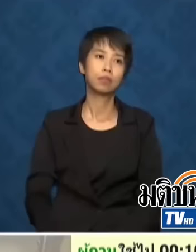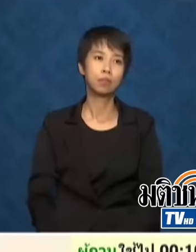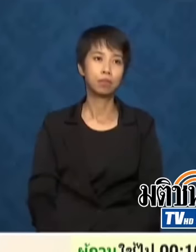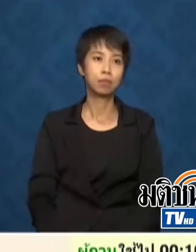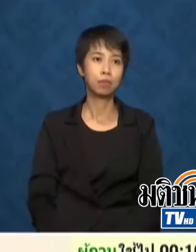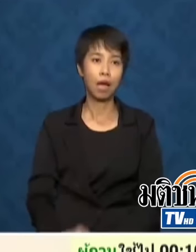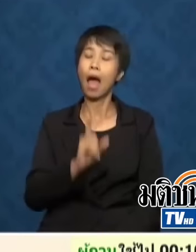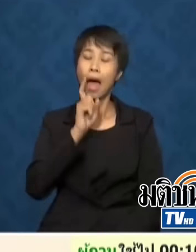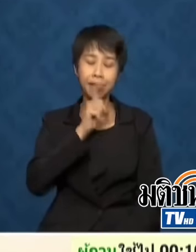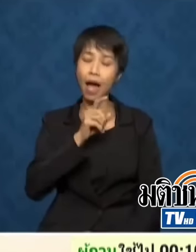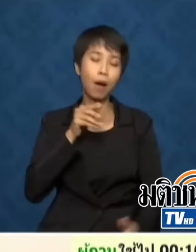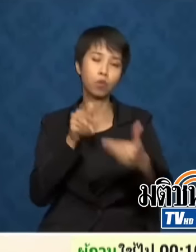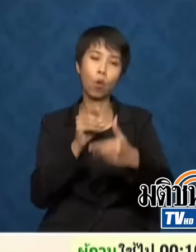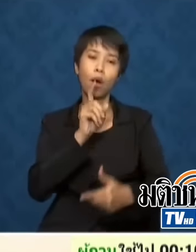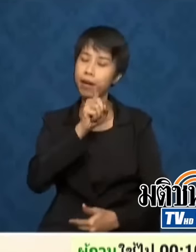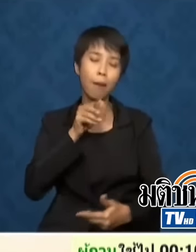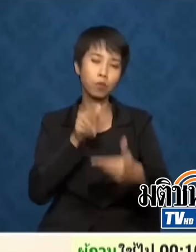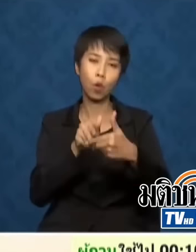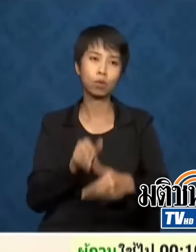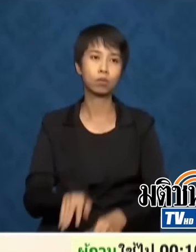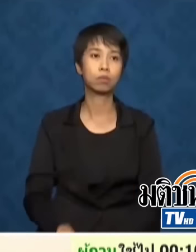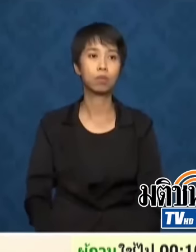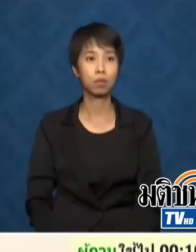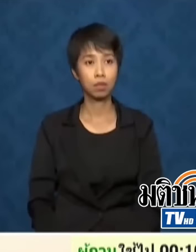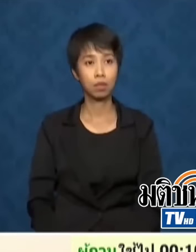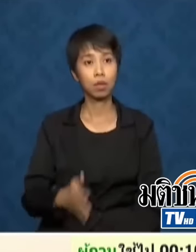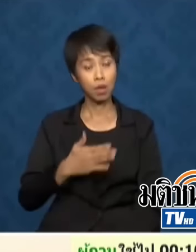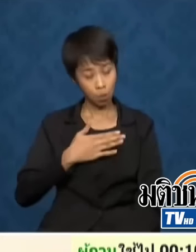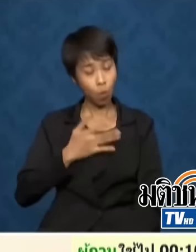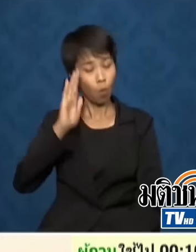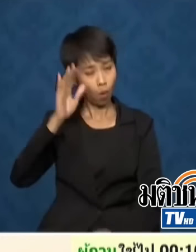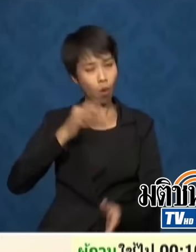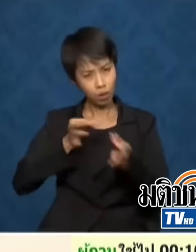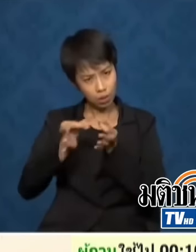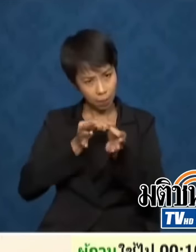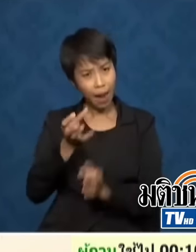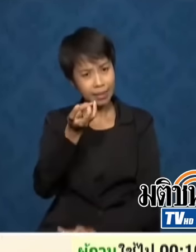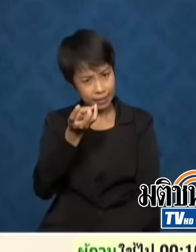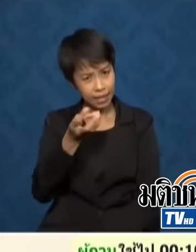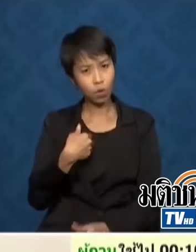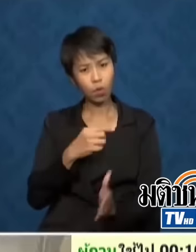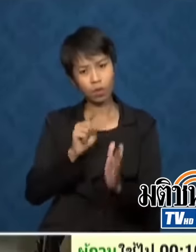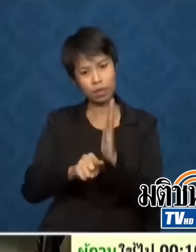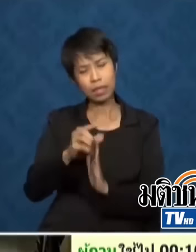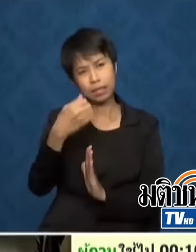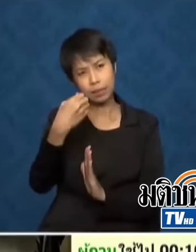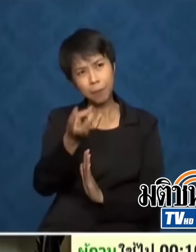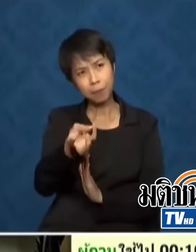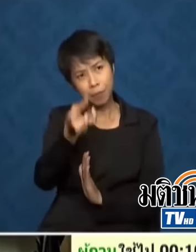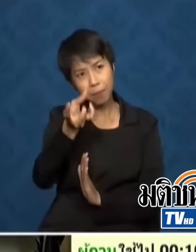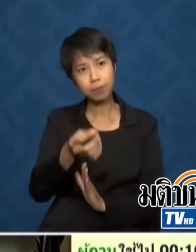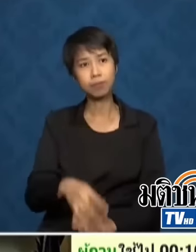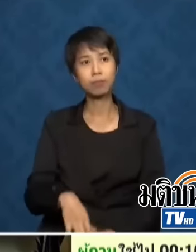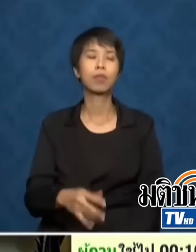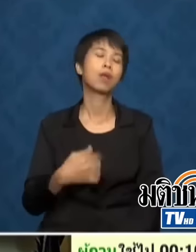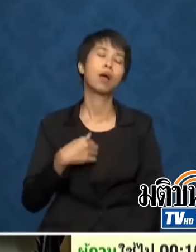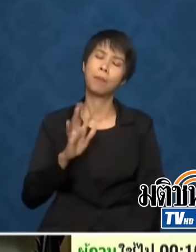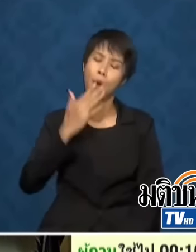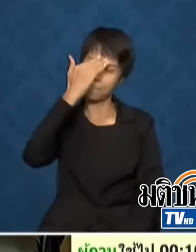ท่านถามได้เลยครับถามได้เลยครับ ท่านประธานให้ผมชี้แจงนิดเดียวได้ไหมครับท่านประธานแค่ฟังนิดเดียวผมใช้เวลาไม่เกิน10วินาทีฮะ เดี๋ยวจะมีประท้ว